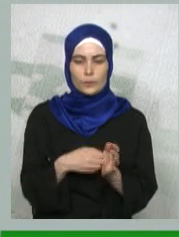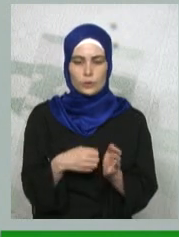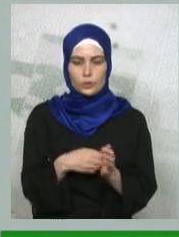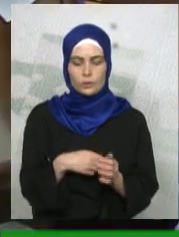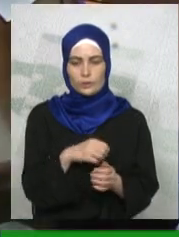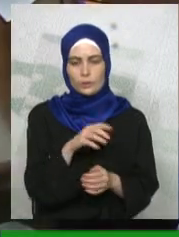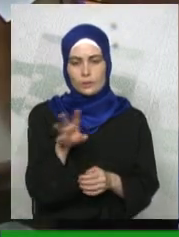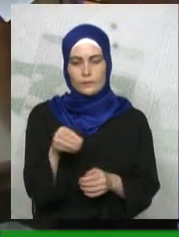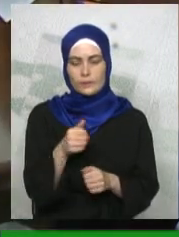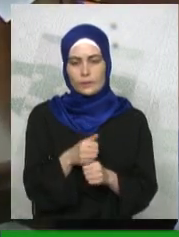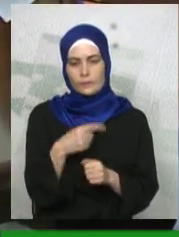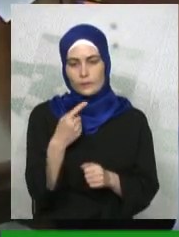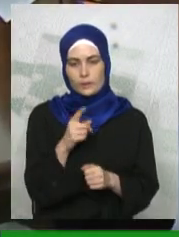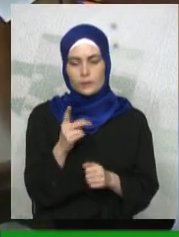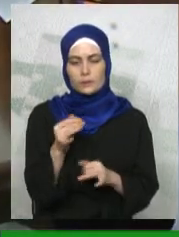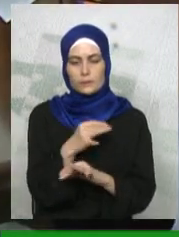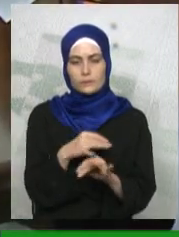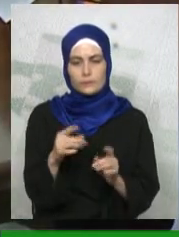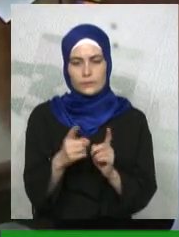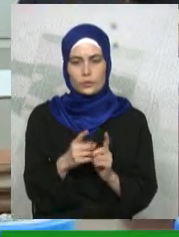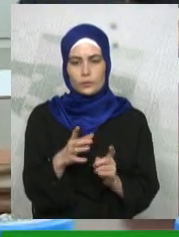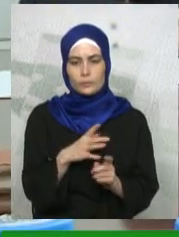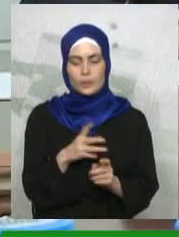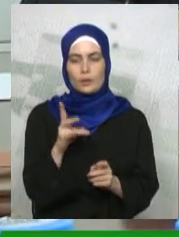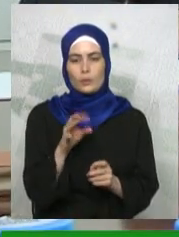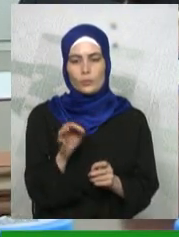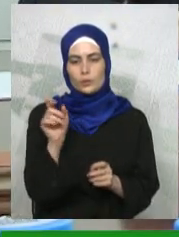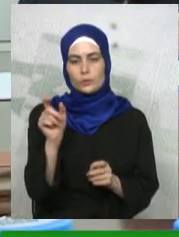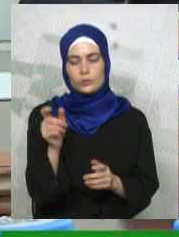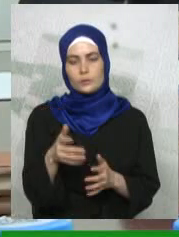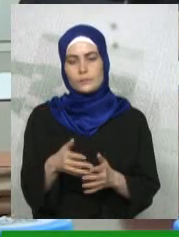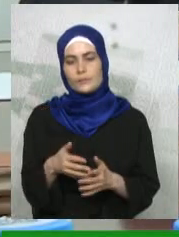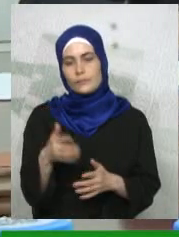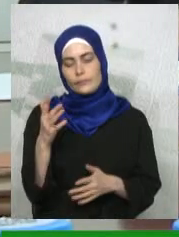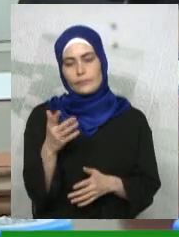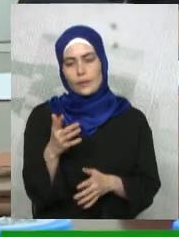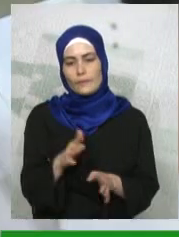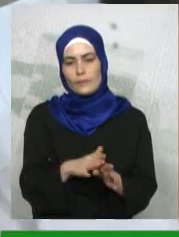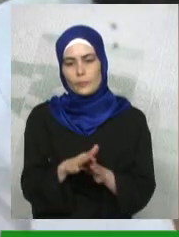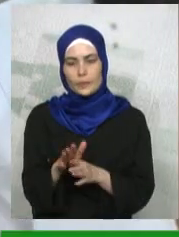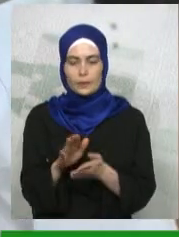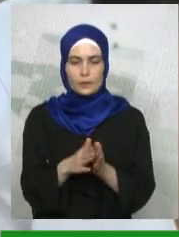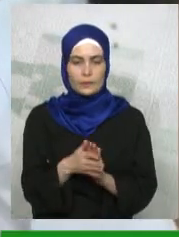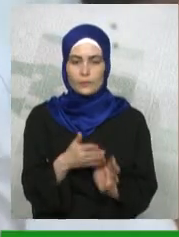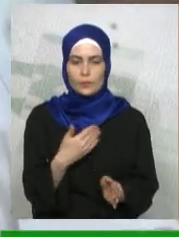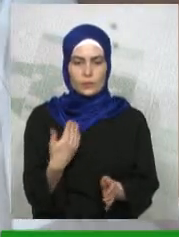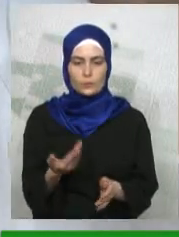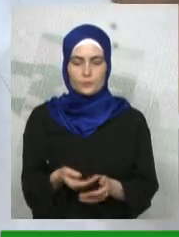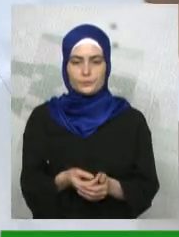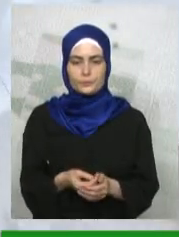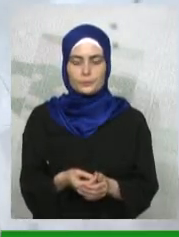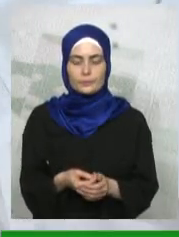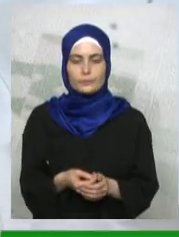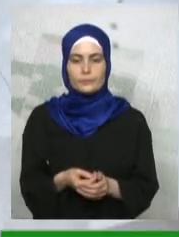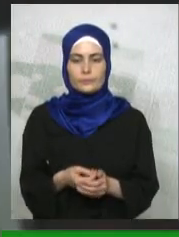Межрегионгаза «Назрань» на сегодняшней встрече. Однако исполнять требования закона отдельные жильцы почему-то не спешат. Так, в целях обеспечения